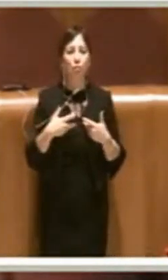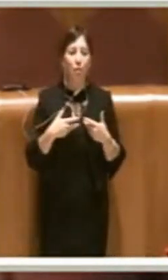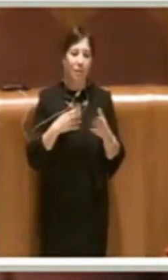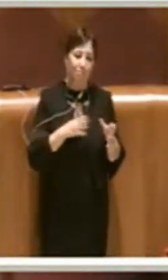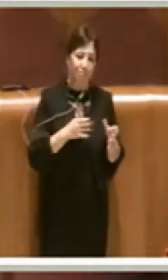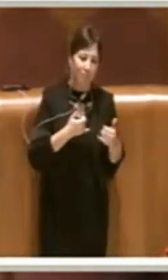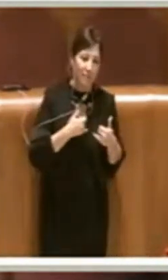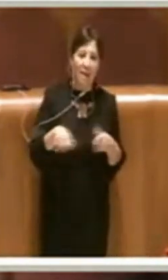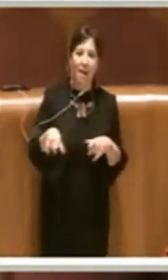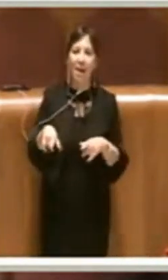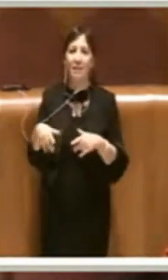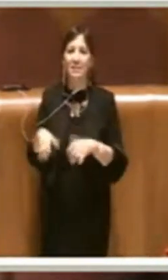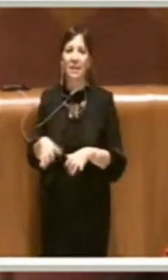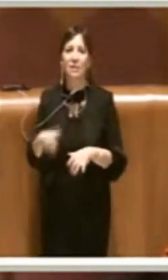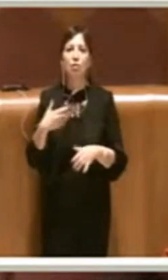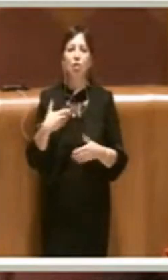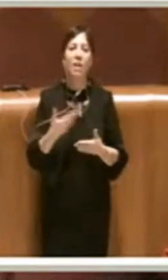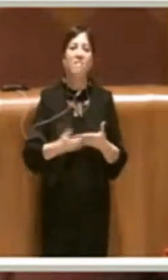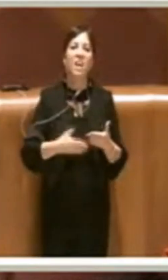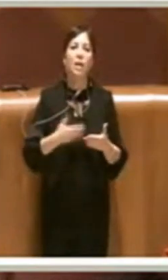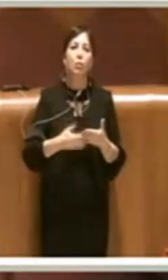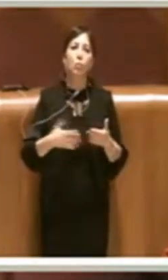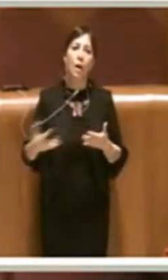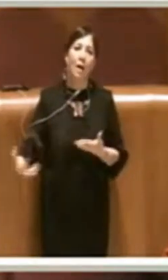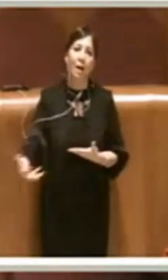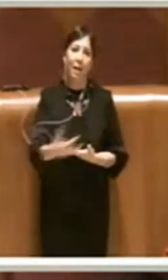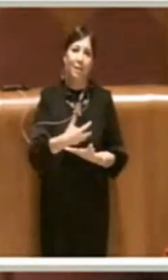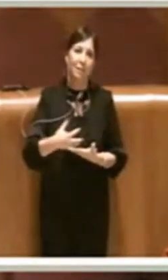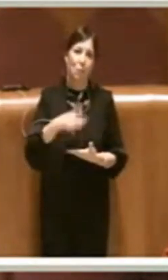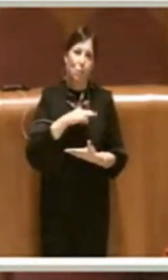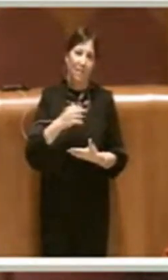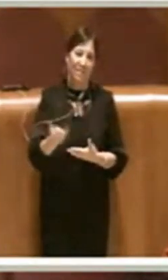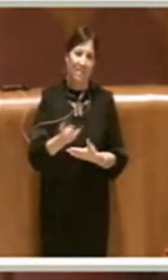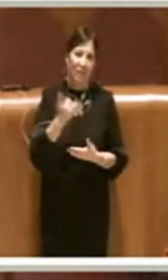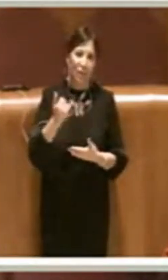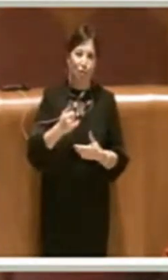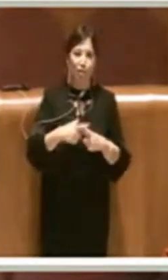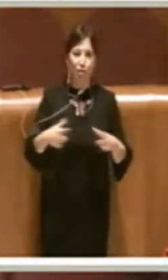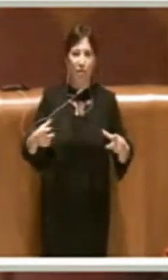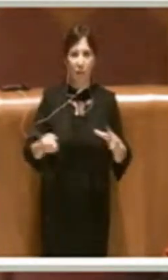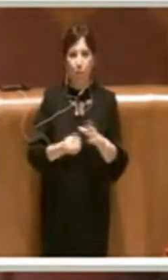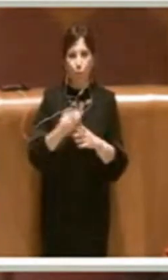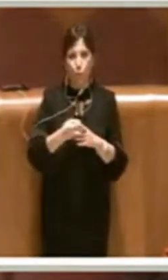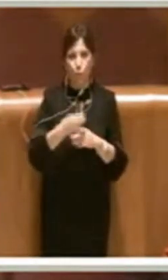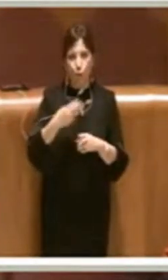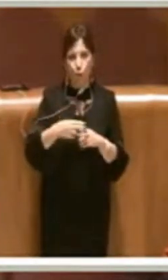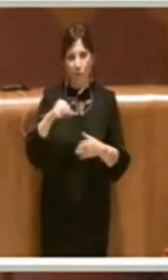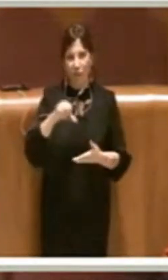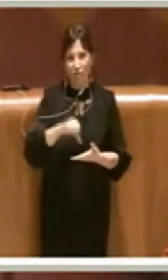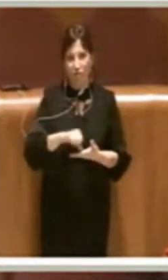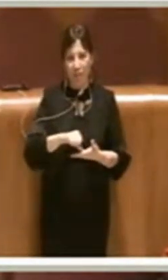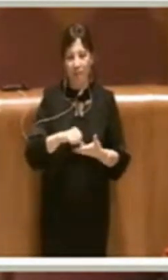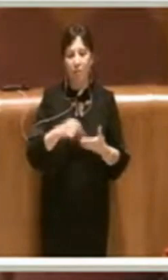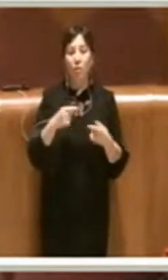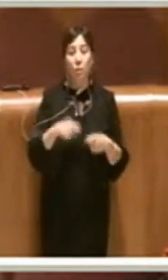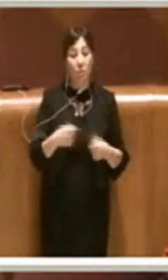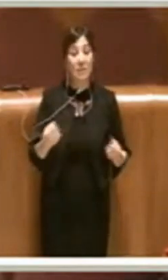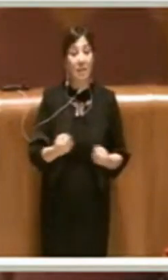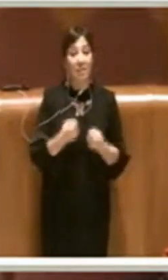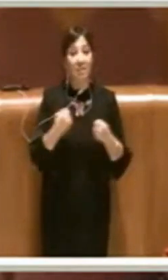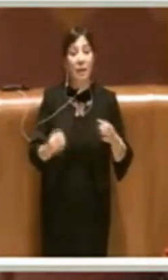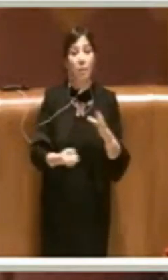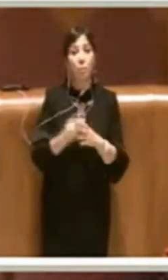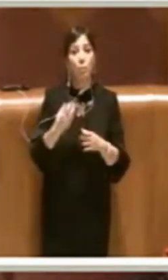concentrano buona parte dei fatturati delle attività produttive di questa città e già queste attività produttive